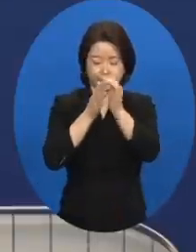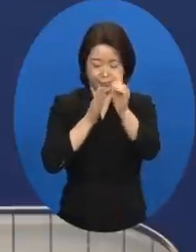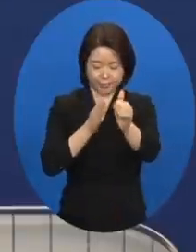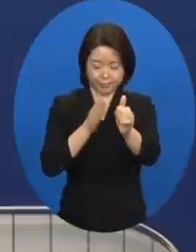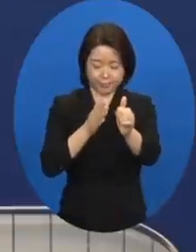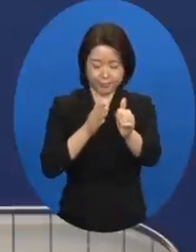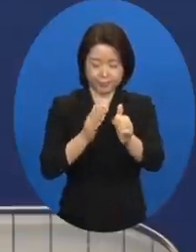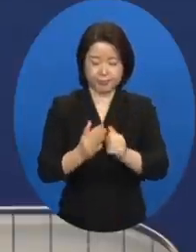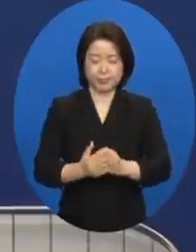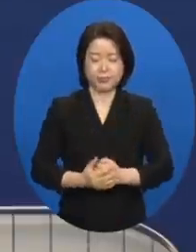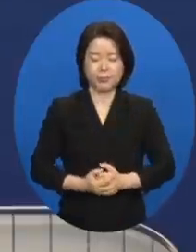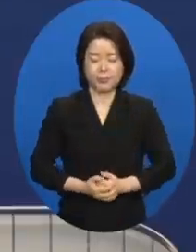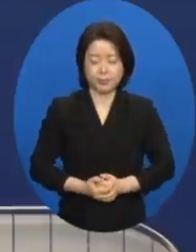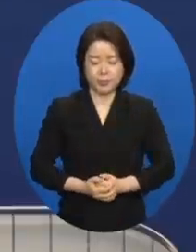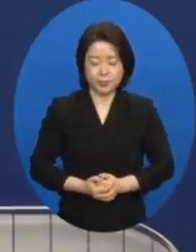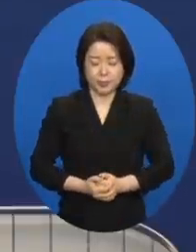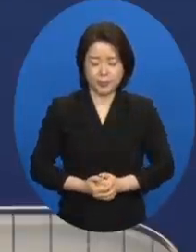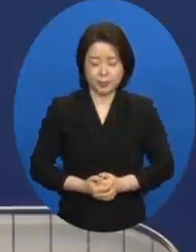기도하겠습니다.